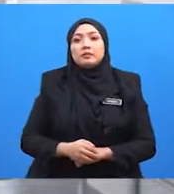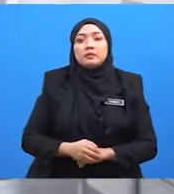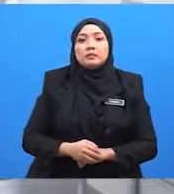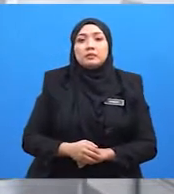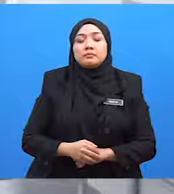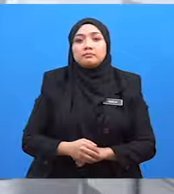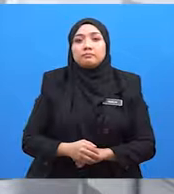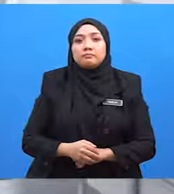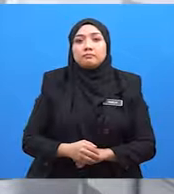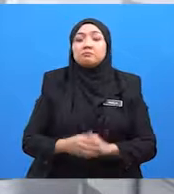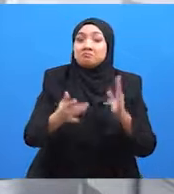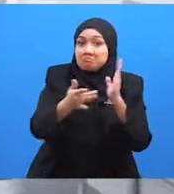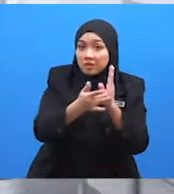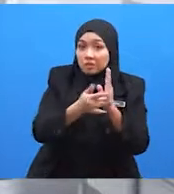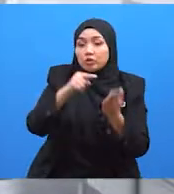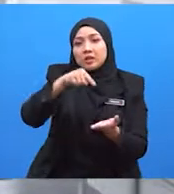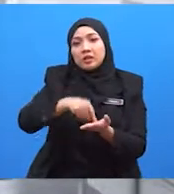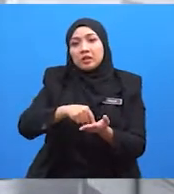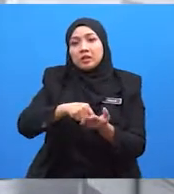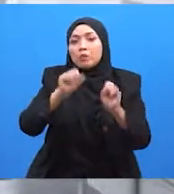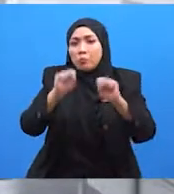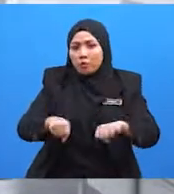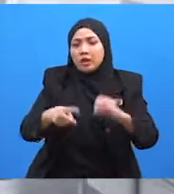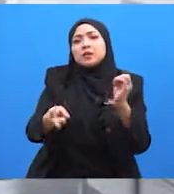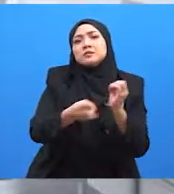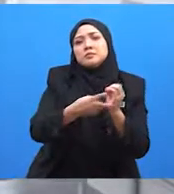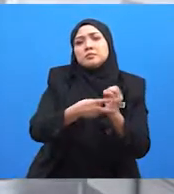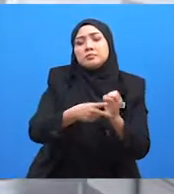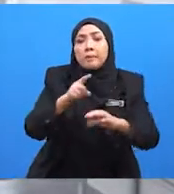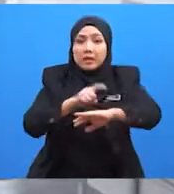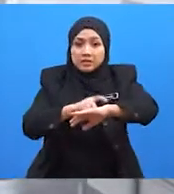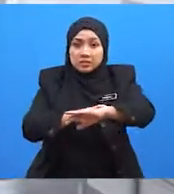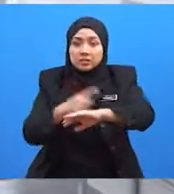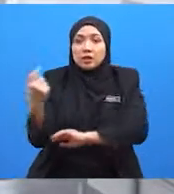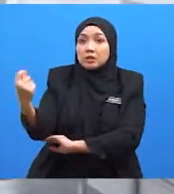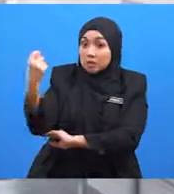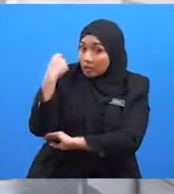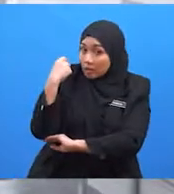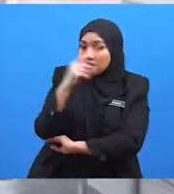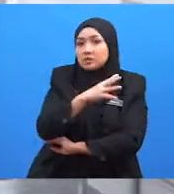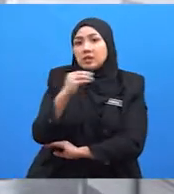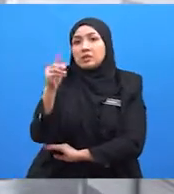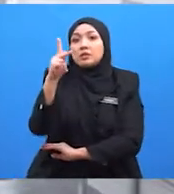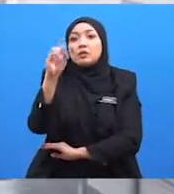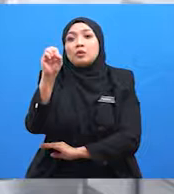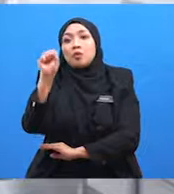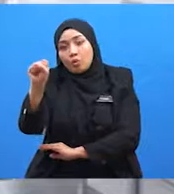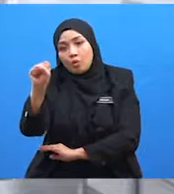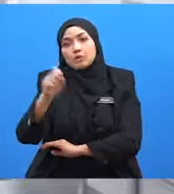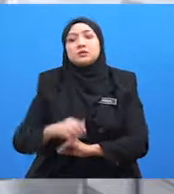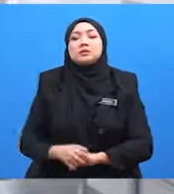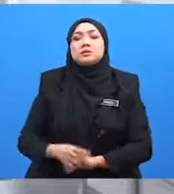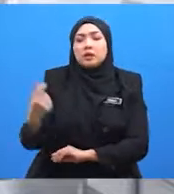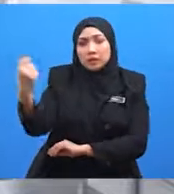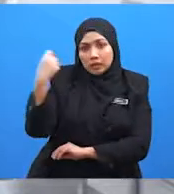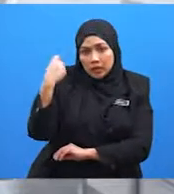Betul, teknologi ini menjimatkan masa, tenaga dan kos.